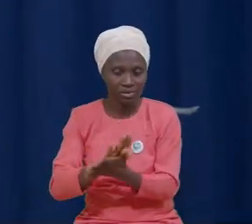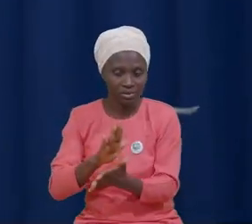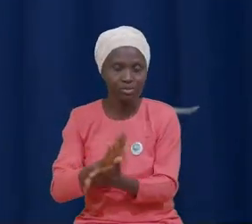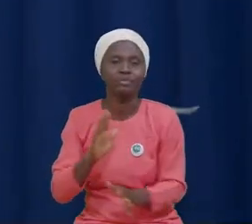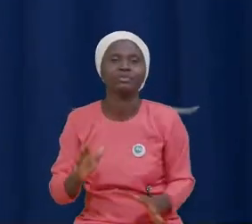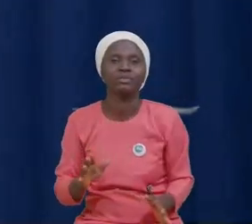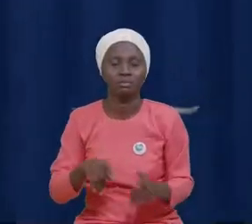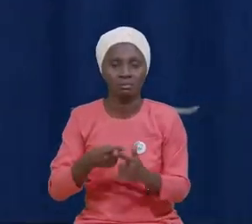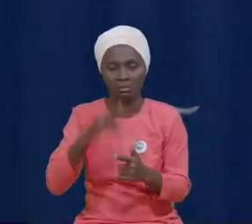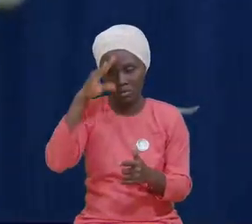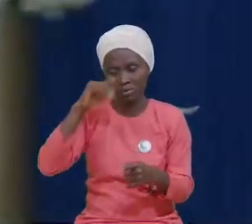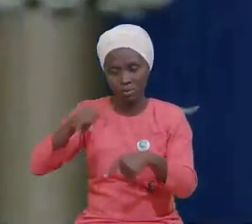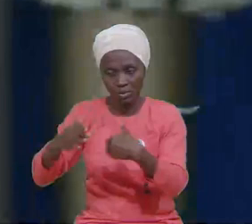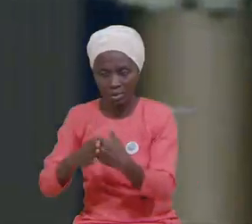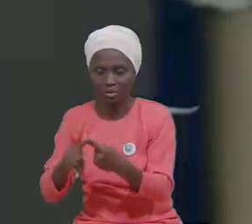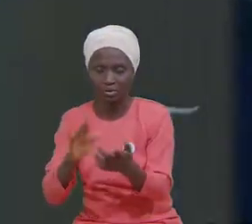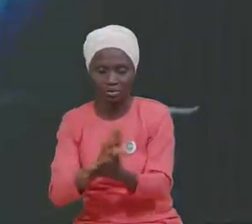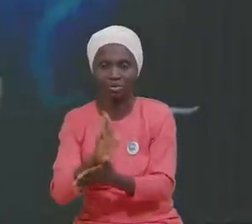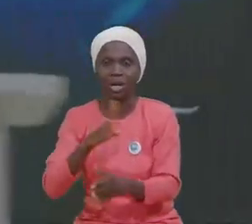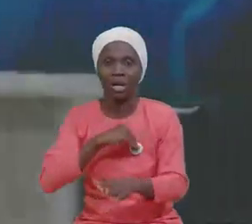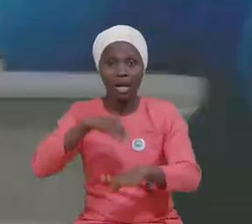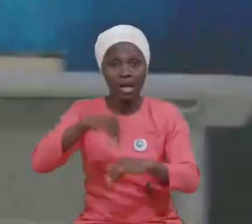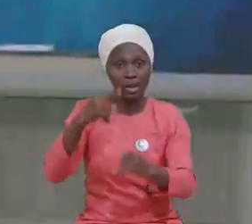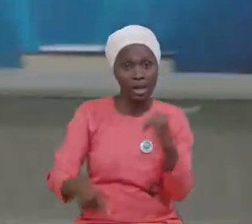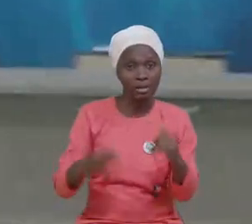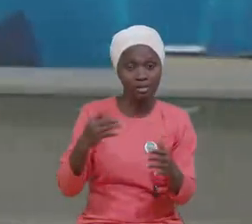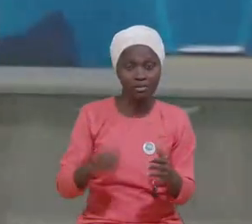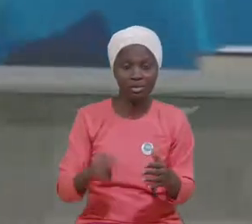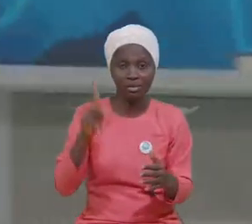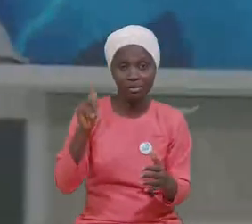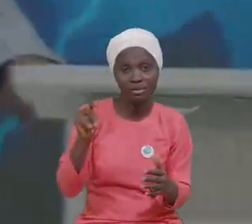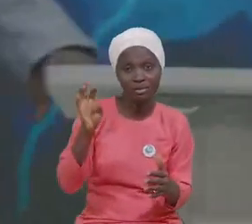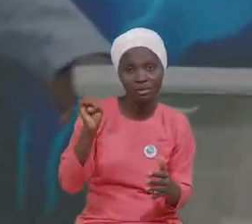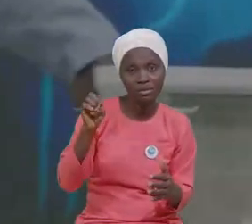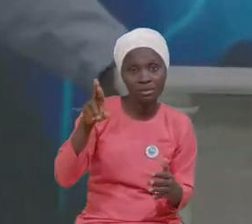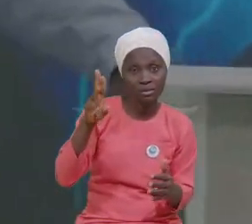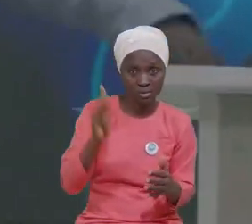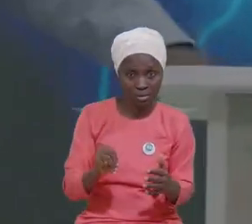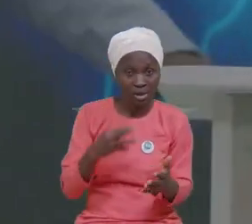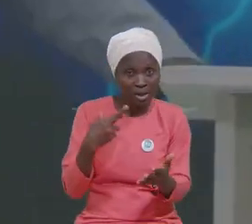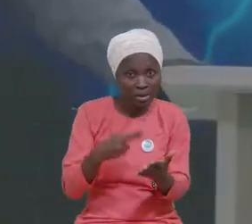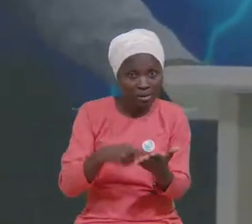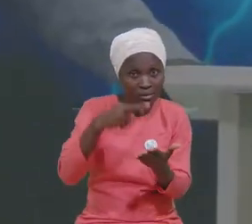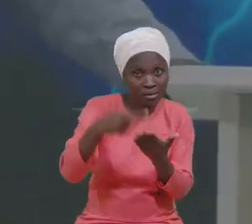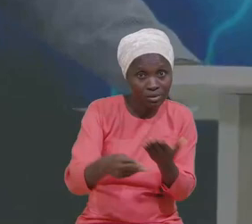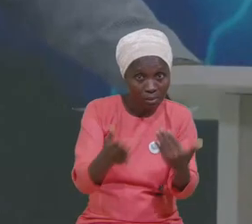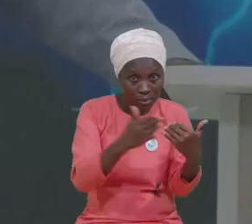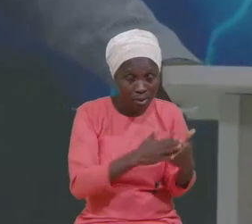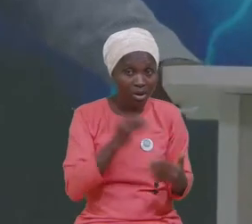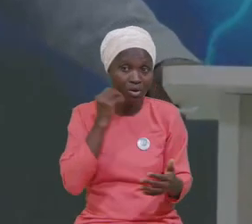gâton est reparti à l'école. Et à la fin de la session, les résultats qu'il a